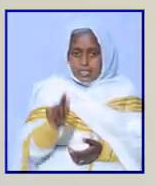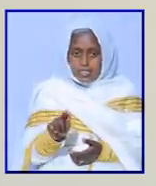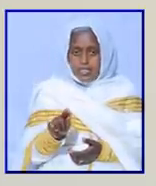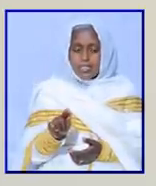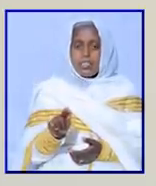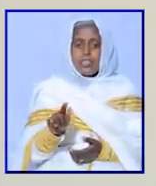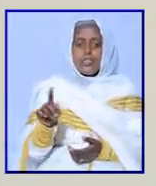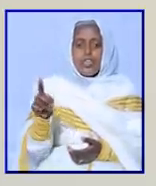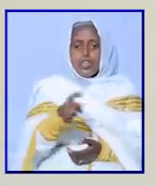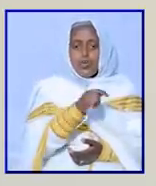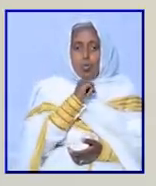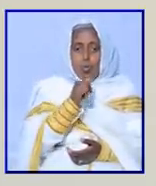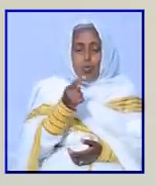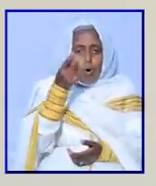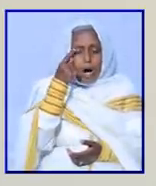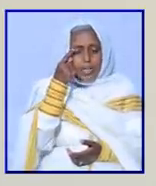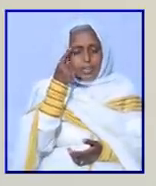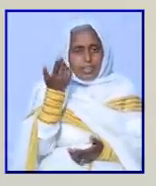ኢኮንኩ አይነ